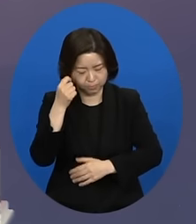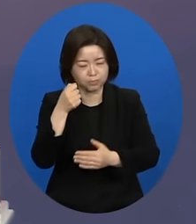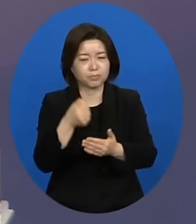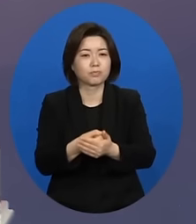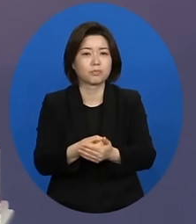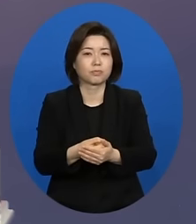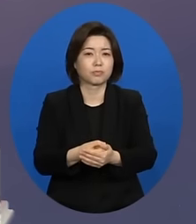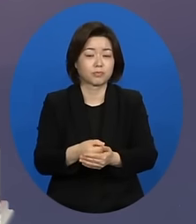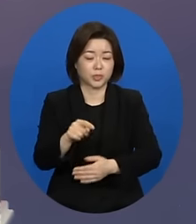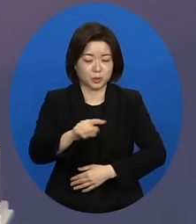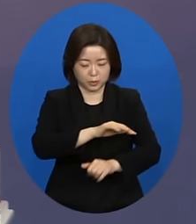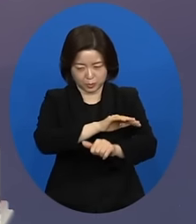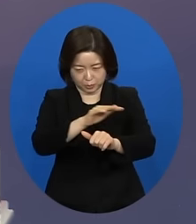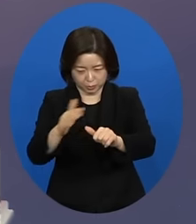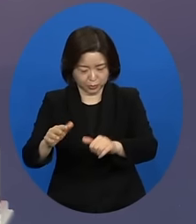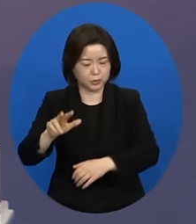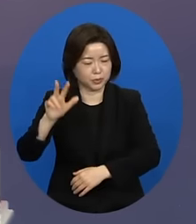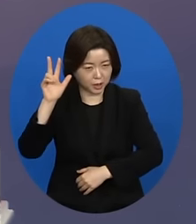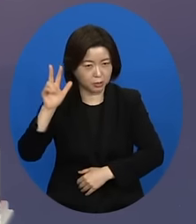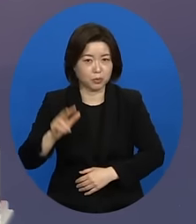묻혀.